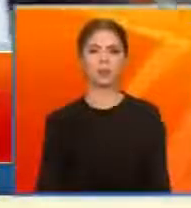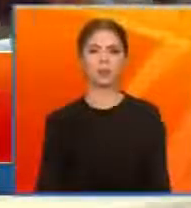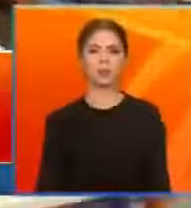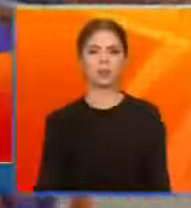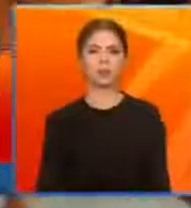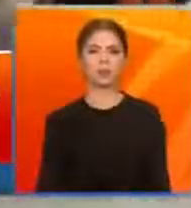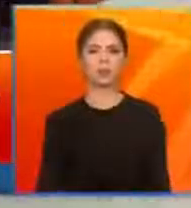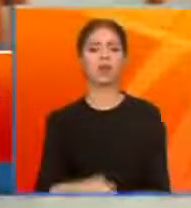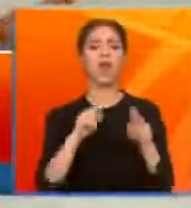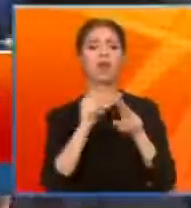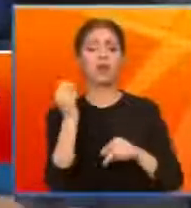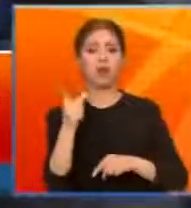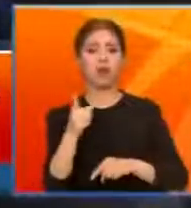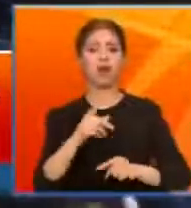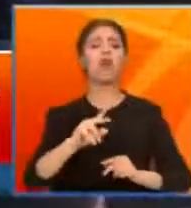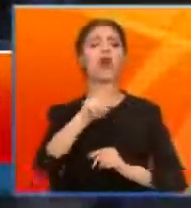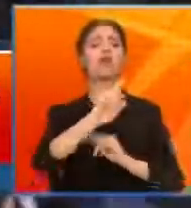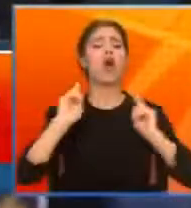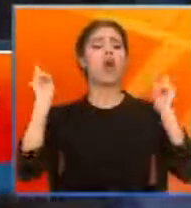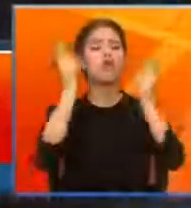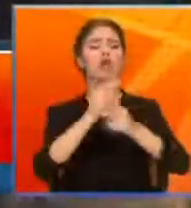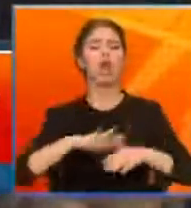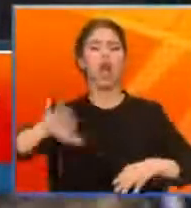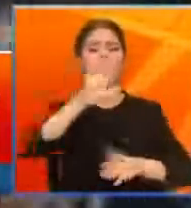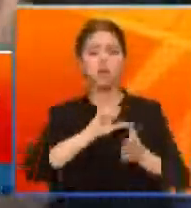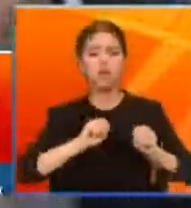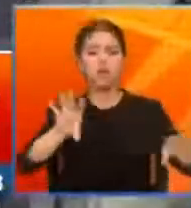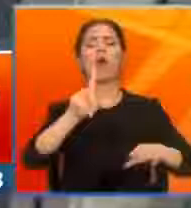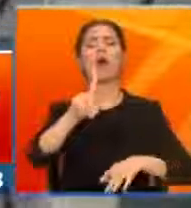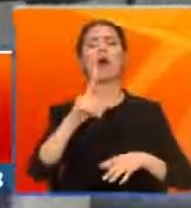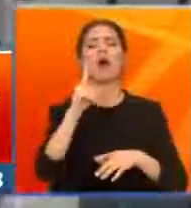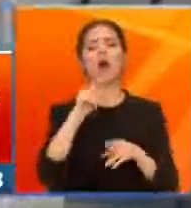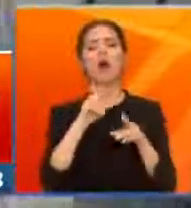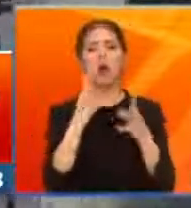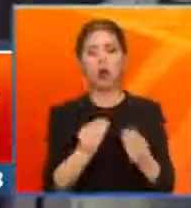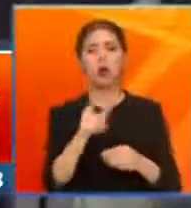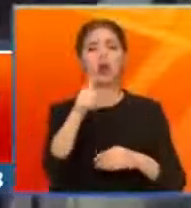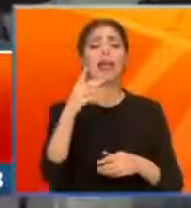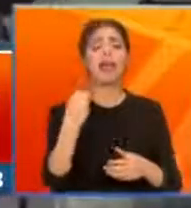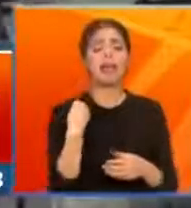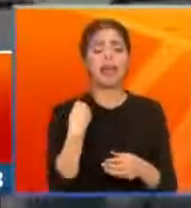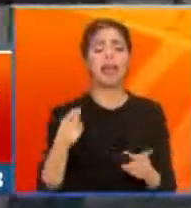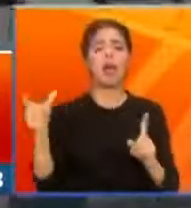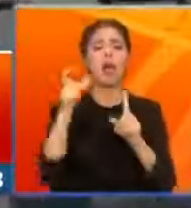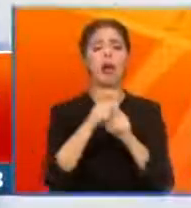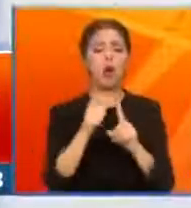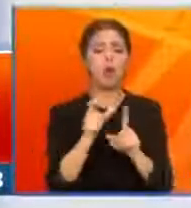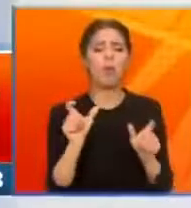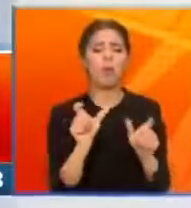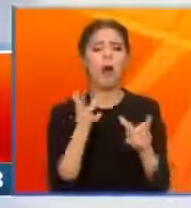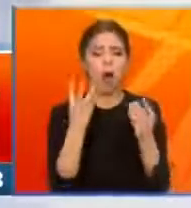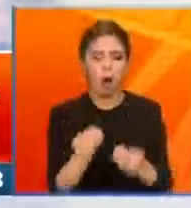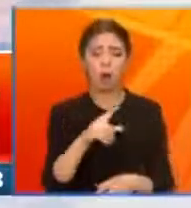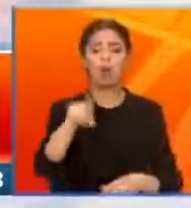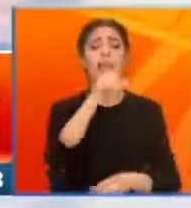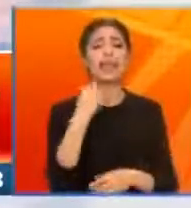Yes. Koronavirüs global bir salgın halini aldı, önlemlere yenileri eklendi. En çok merak edilen sorunun cevabı da